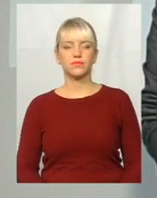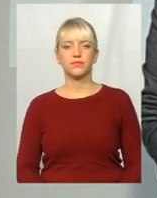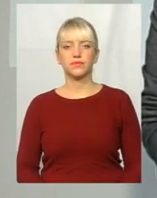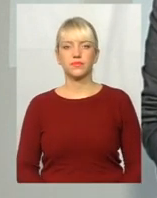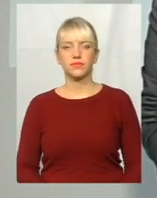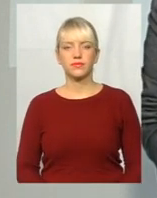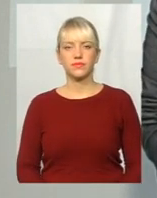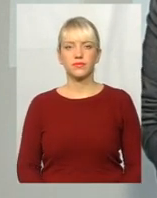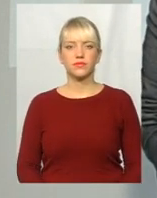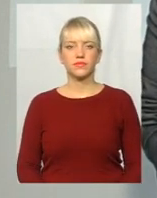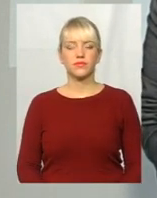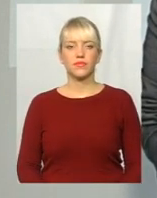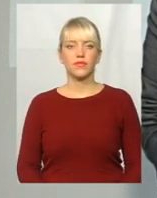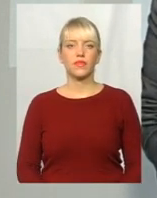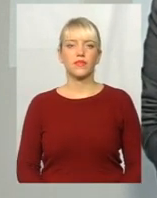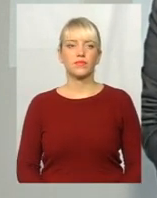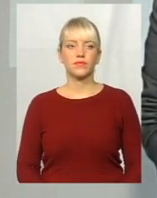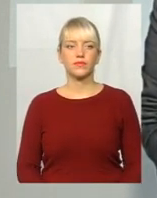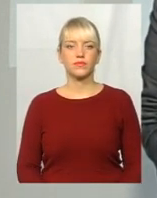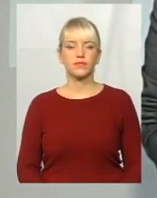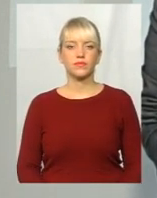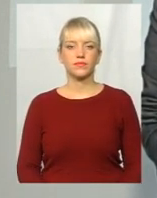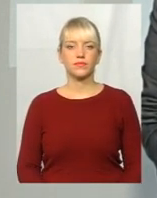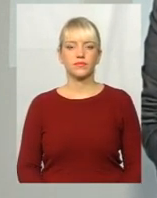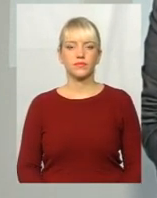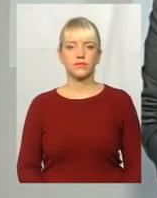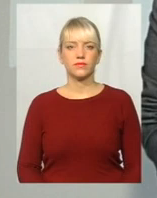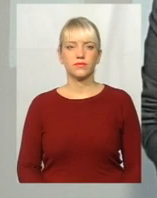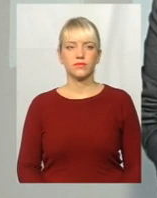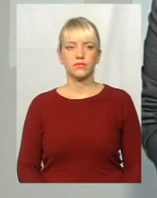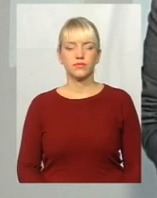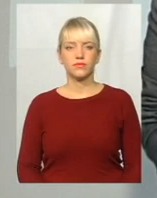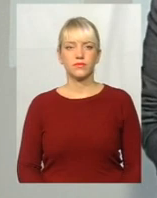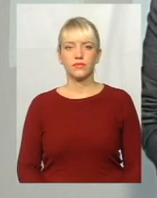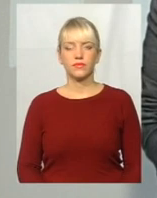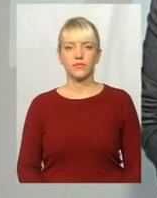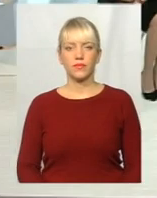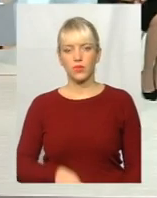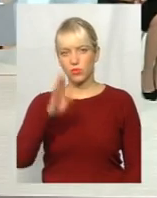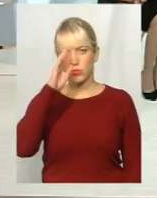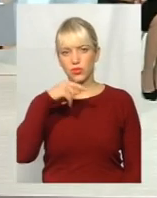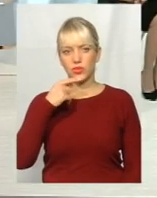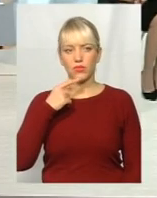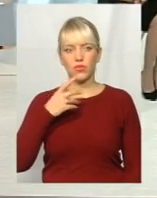Добрий вечір, ми слухаємо вас. Добрий день. Добрий вечір. Алло. Так, ми вас чуємо, задавайте добрий питання.